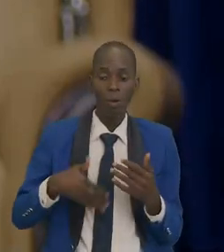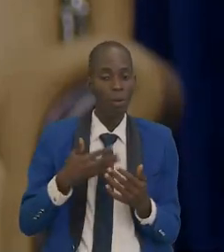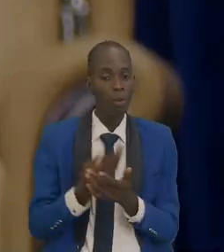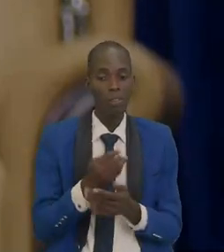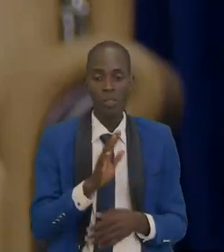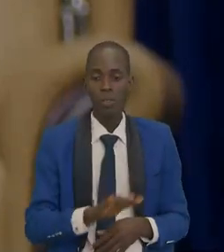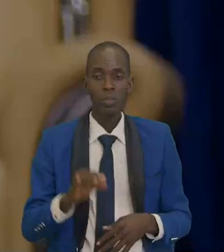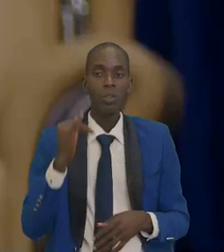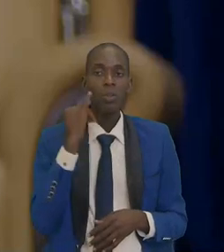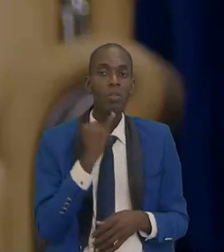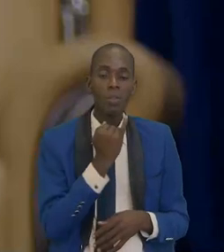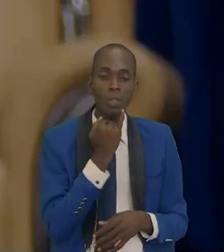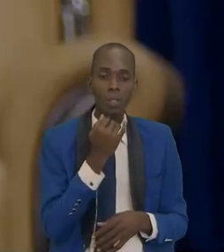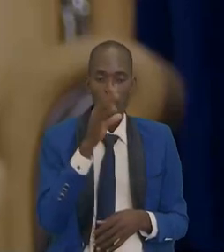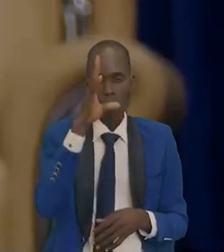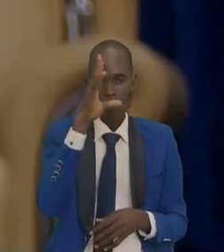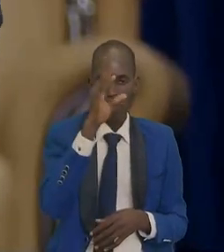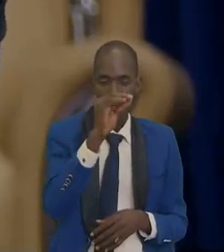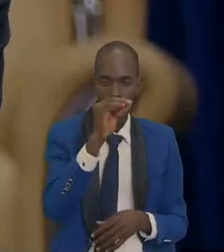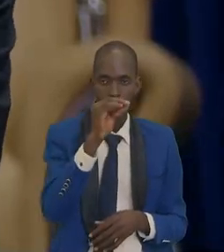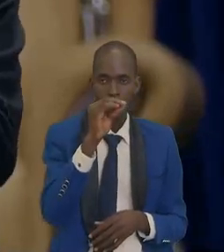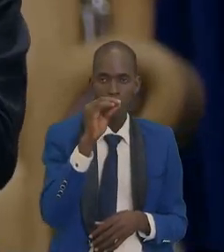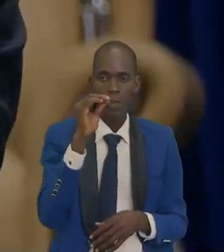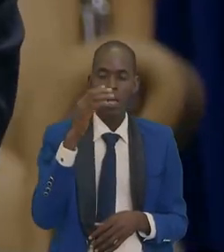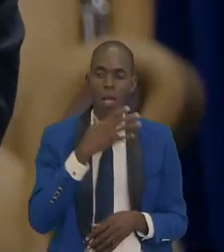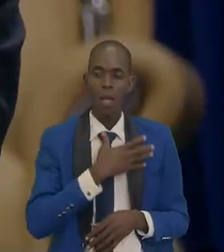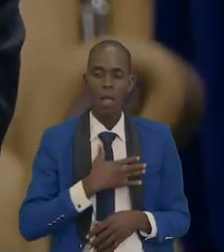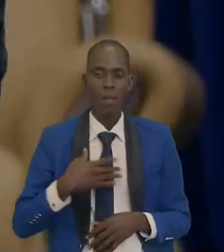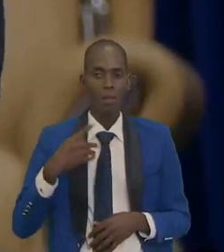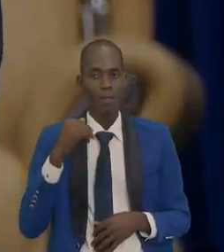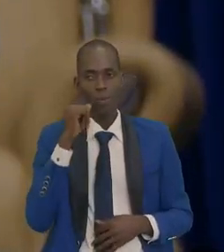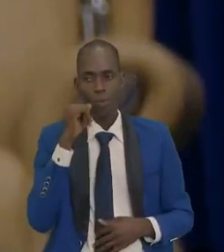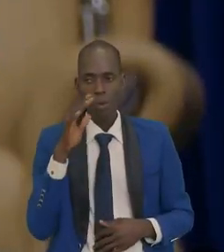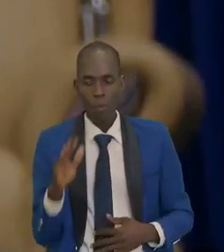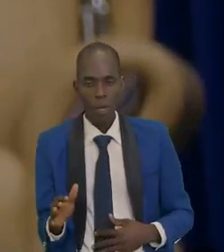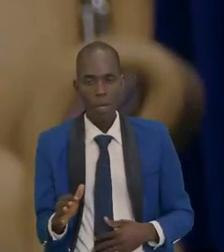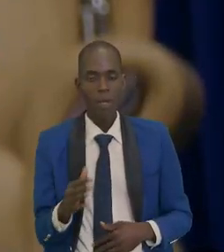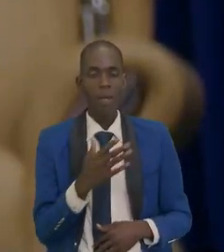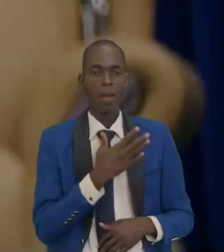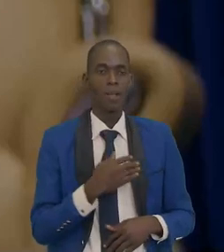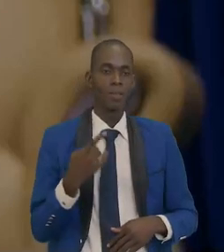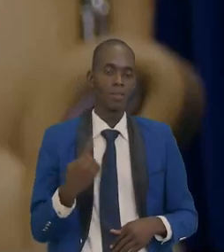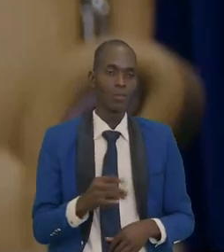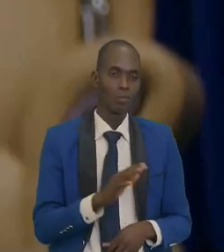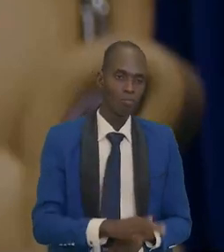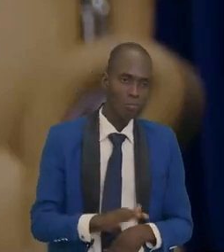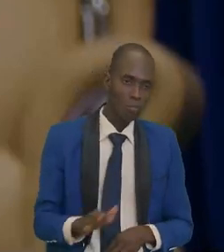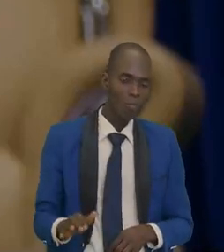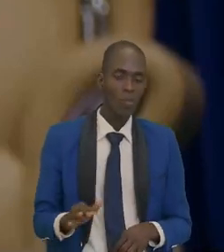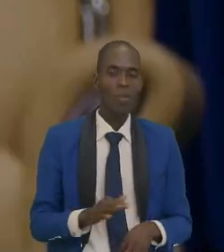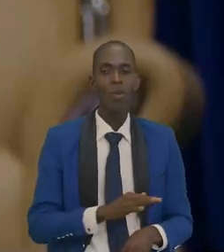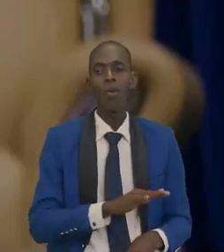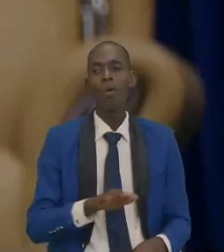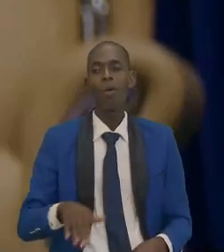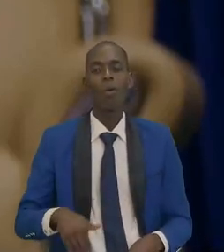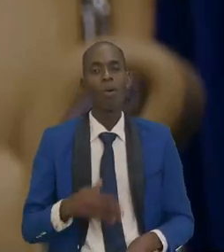d'Israël, les hommes et les femmes et les enfants, ils